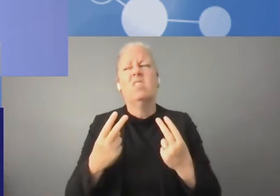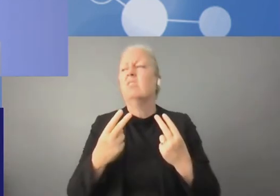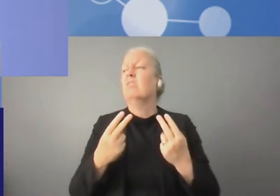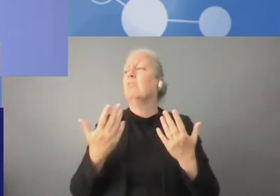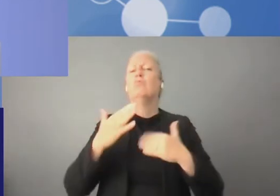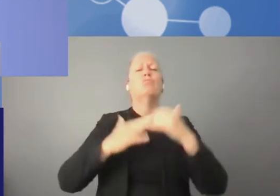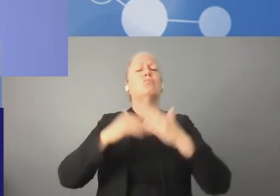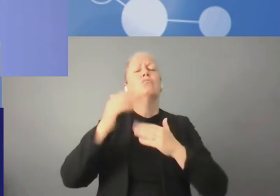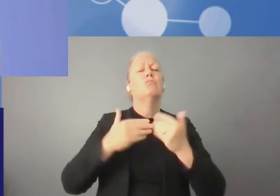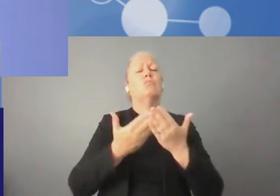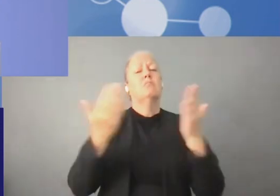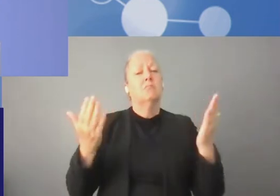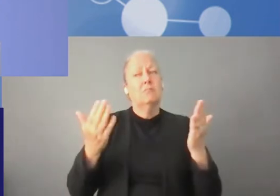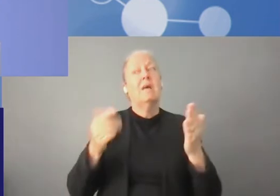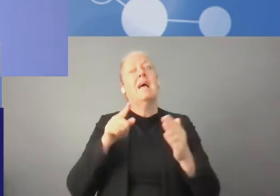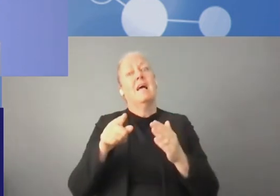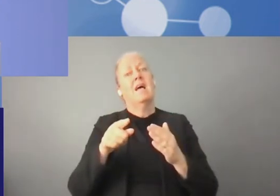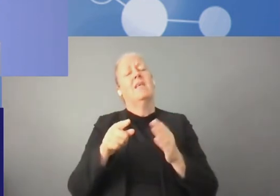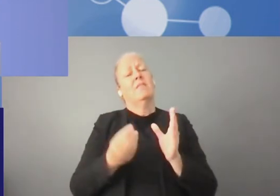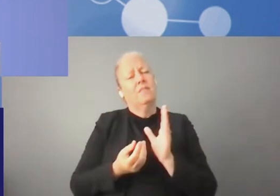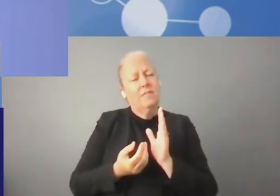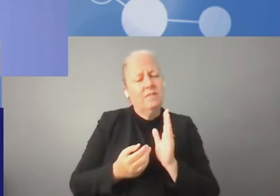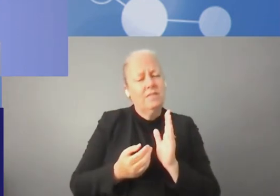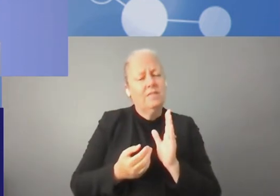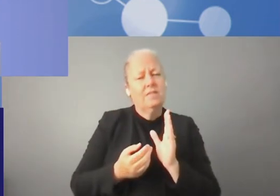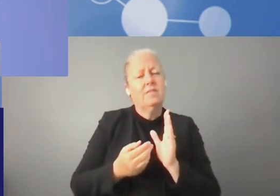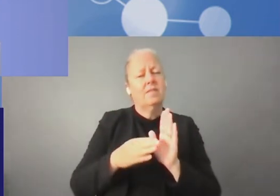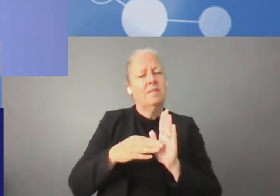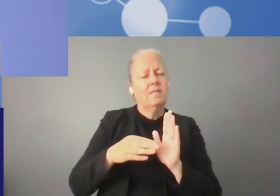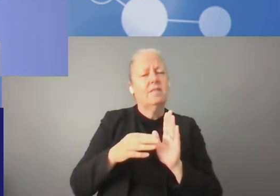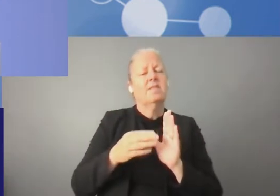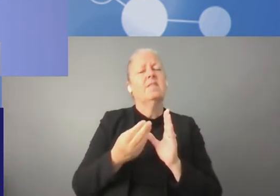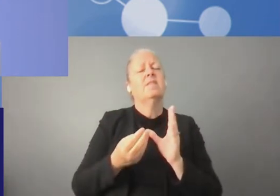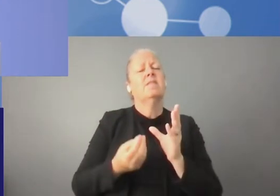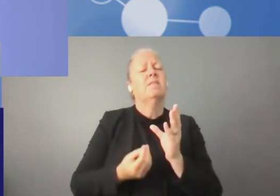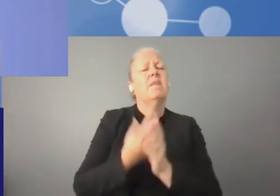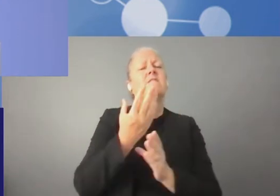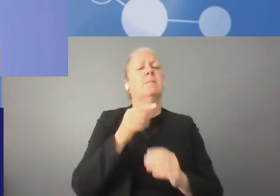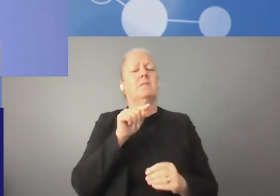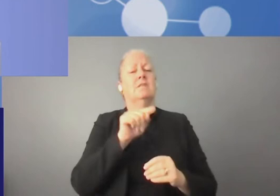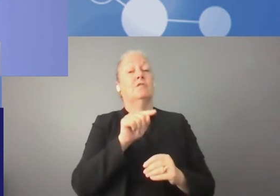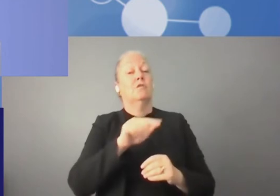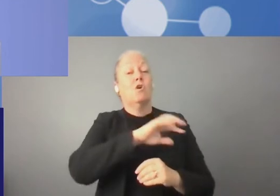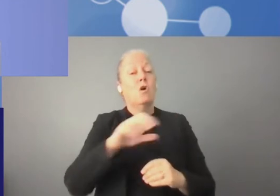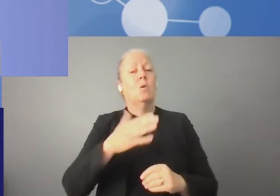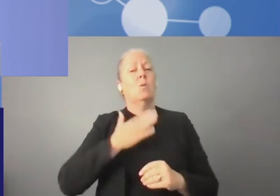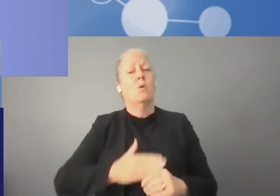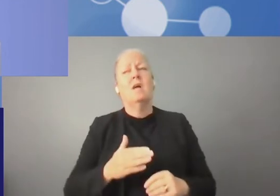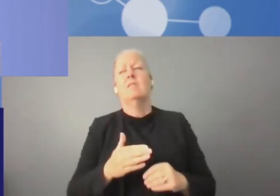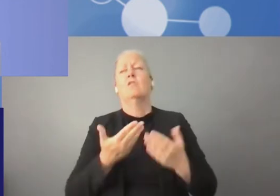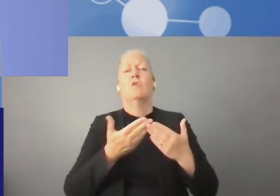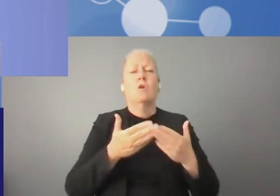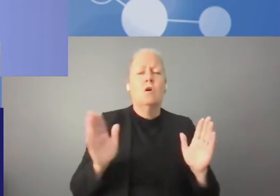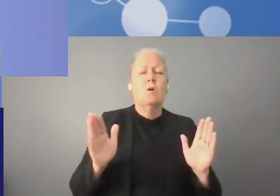题，所以在那些发展中的国家，这个不是所有人都能够使用网